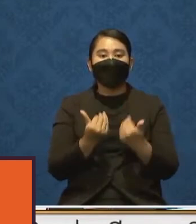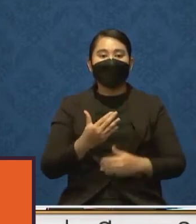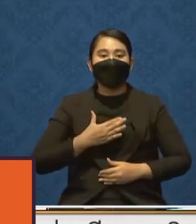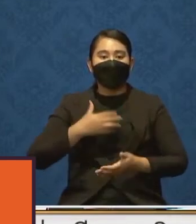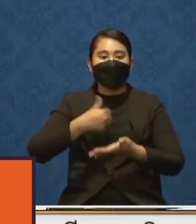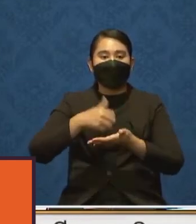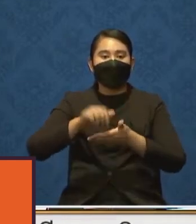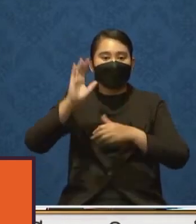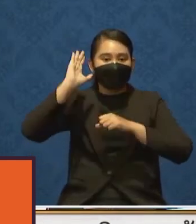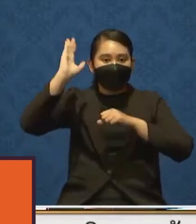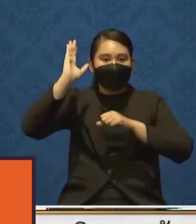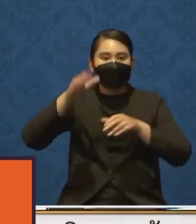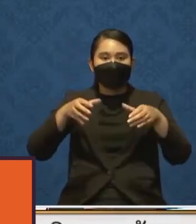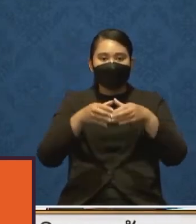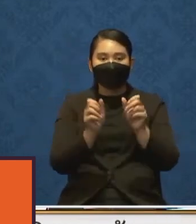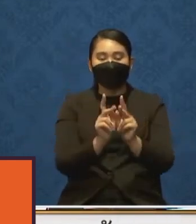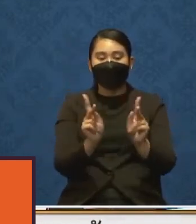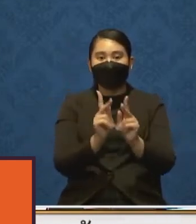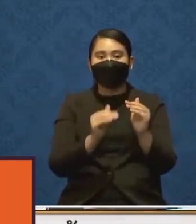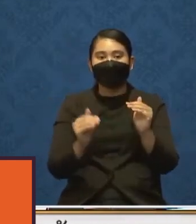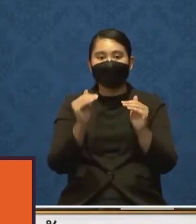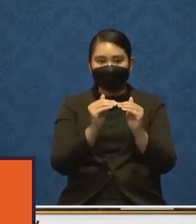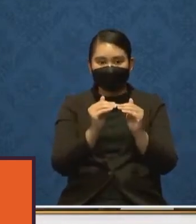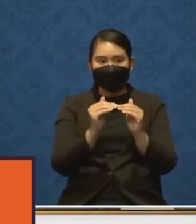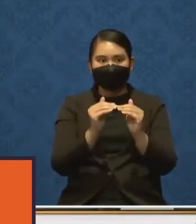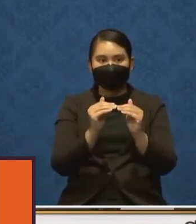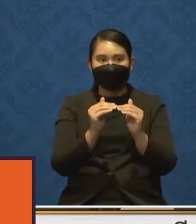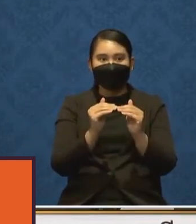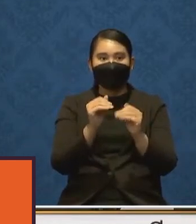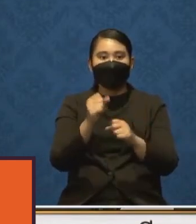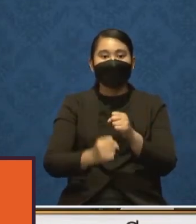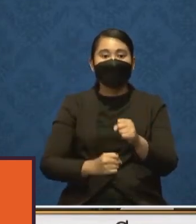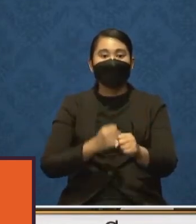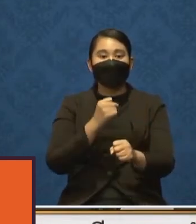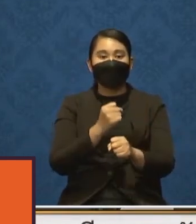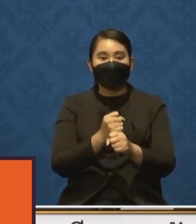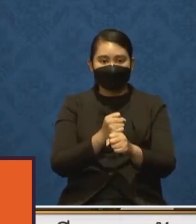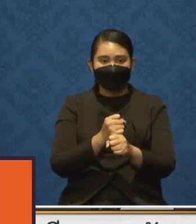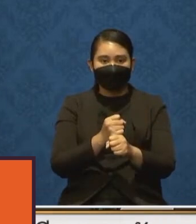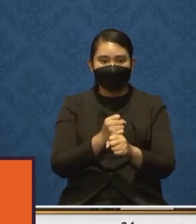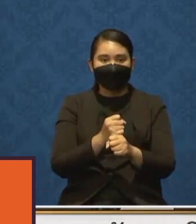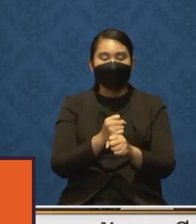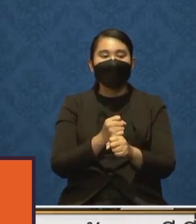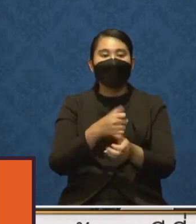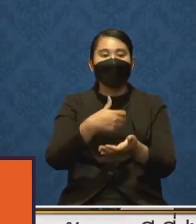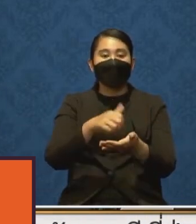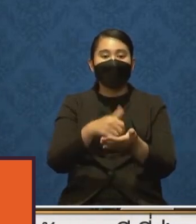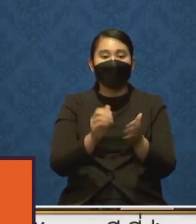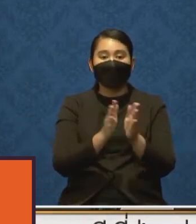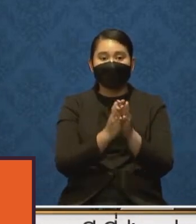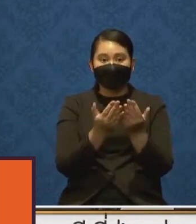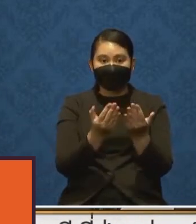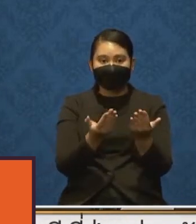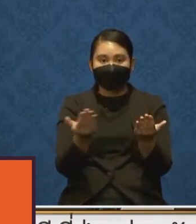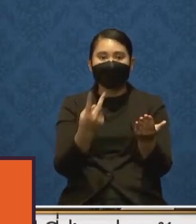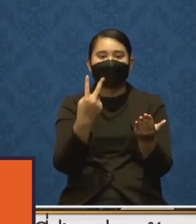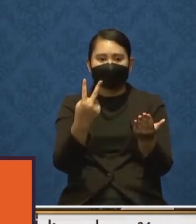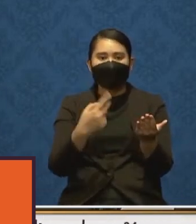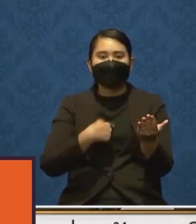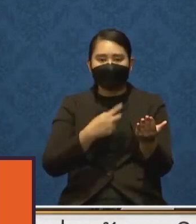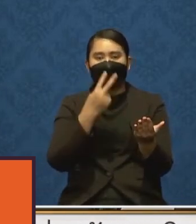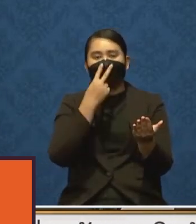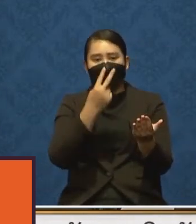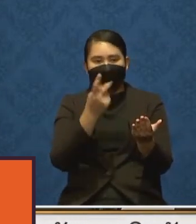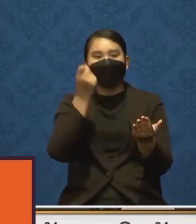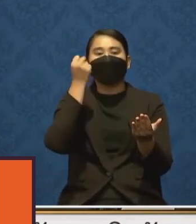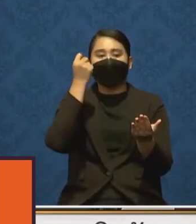รายงานของข anf.สิทธDie discourse ประจำปีซึนี่สองเล่นนะครัผมเห็นใจและเข้าใจและชื่น